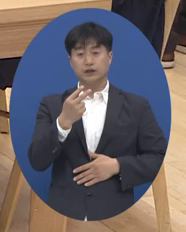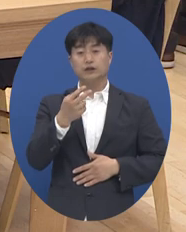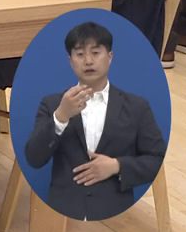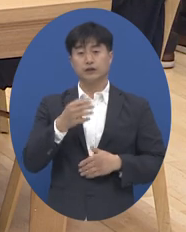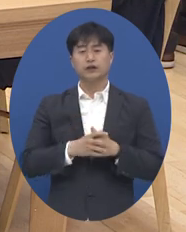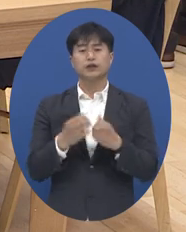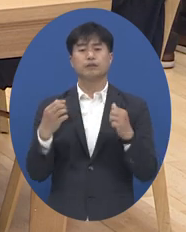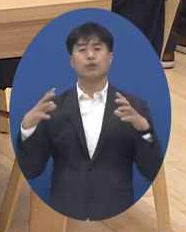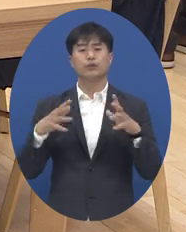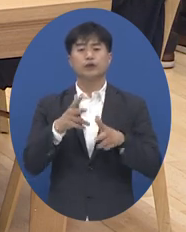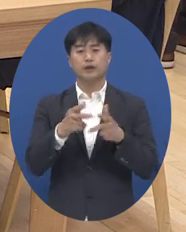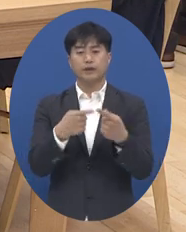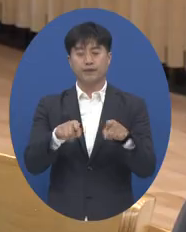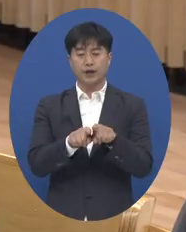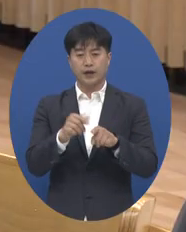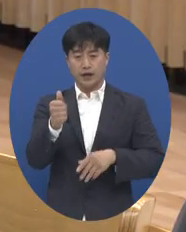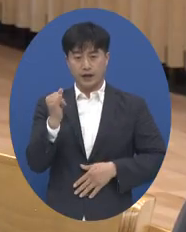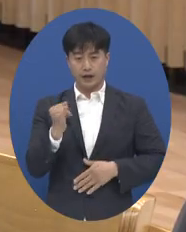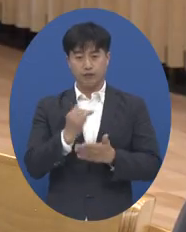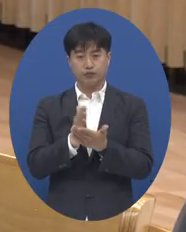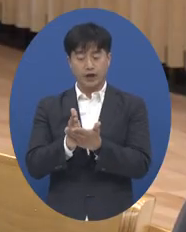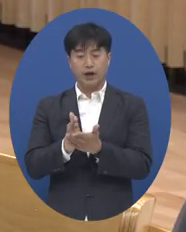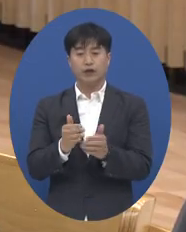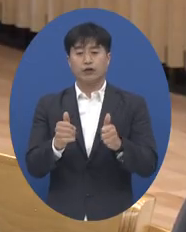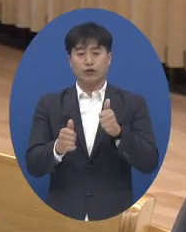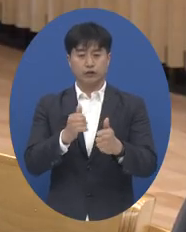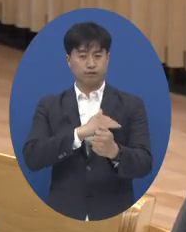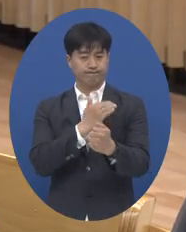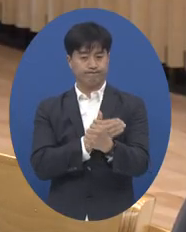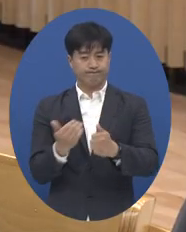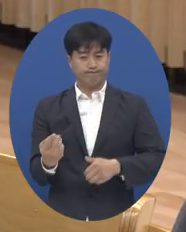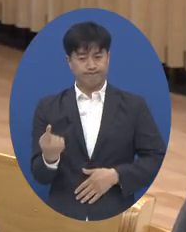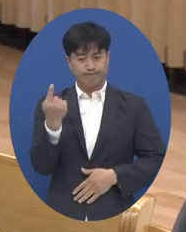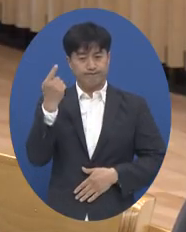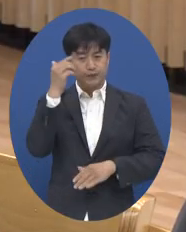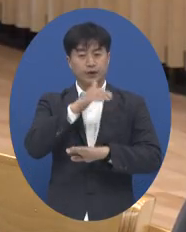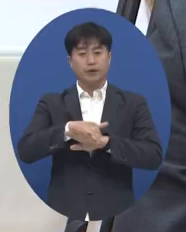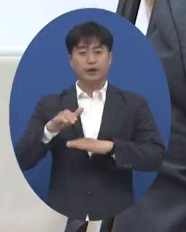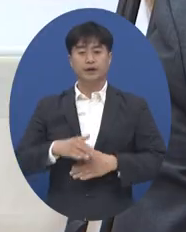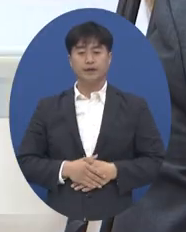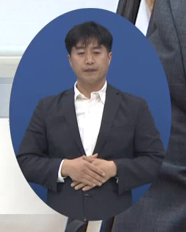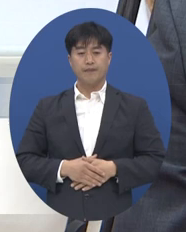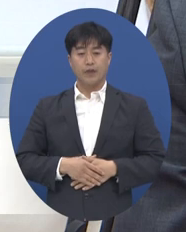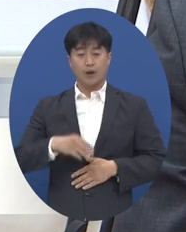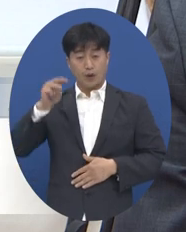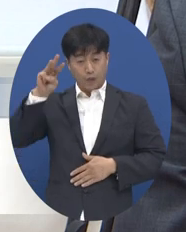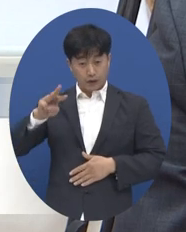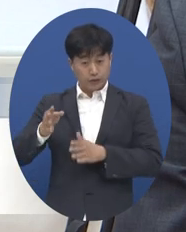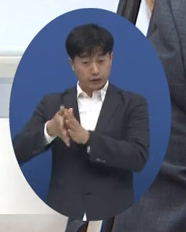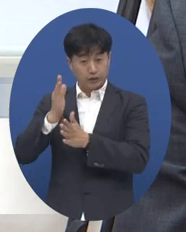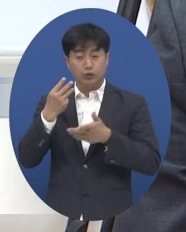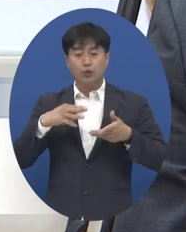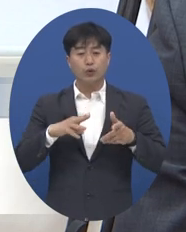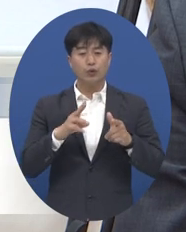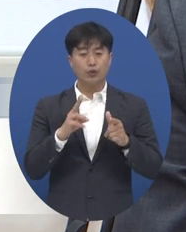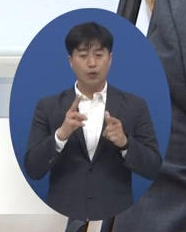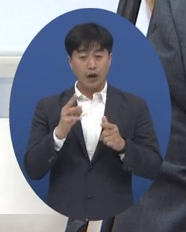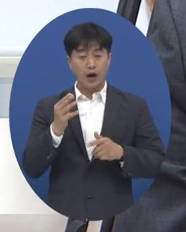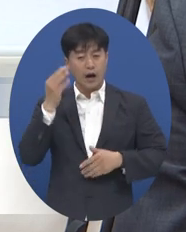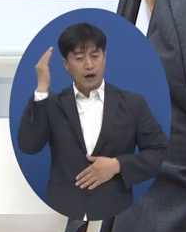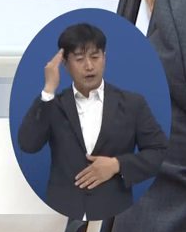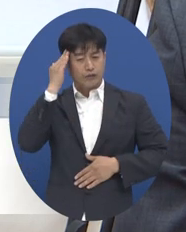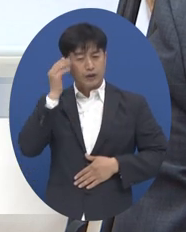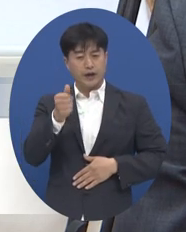협력 사업을 함께 하면서 인공지능 분야 경쟁력을 더 끌어 올리겠다는 계획입니다 황 규 와 경기도가 우리